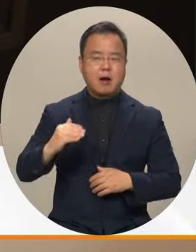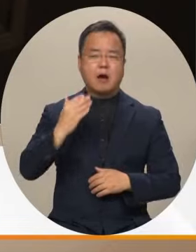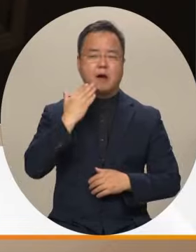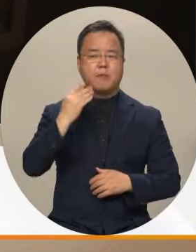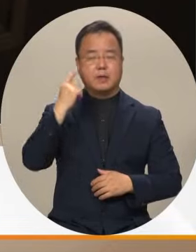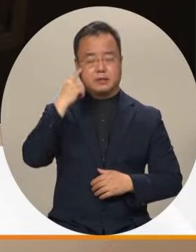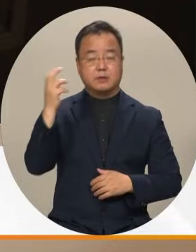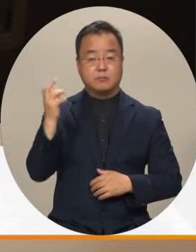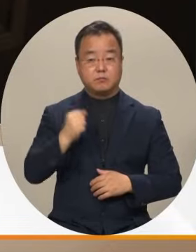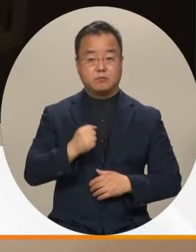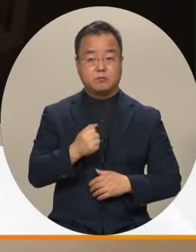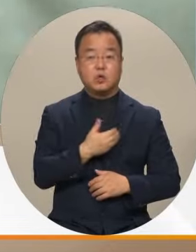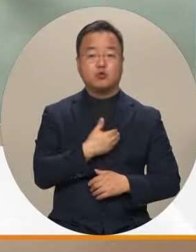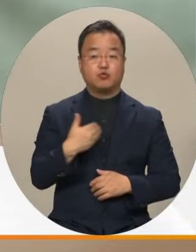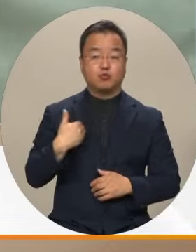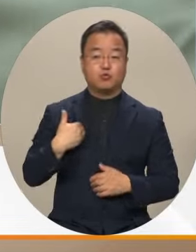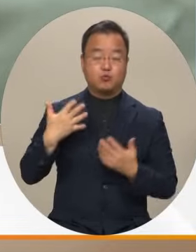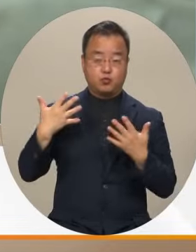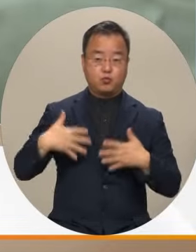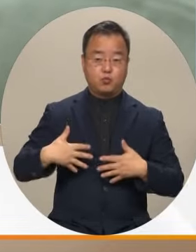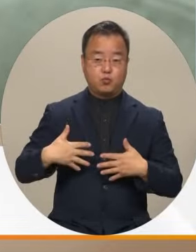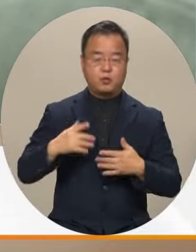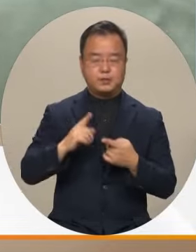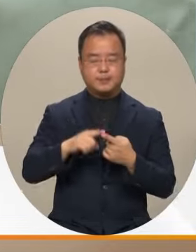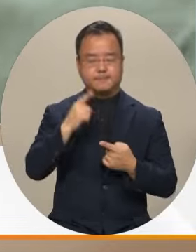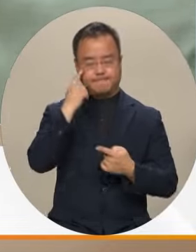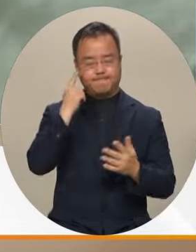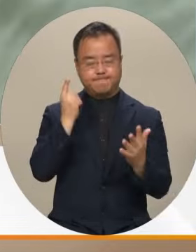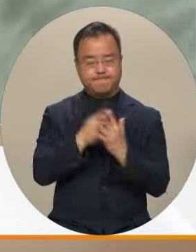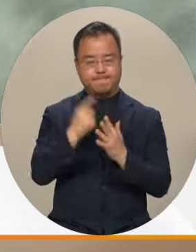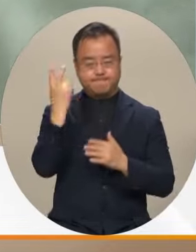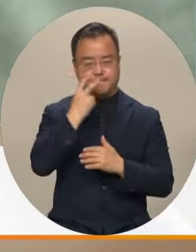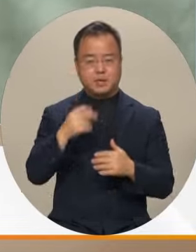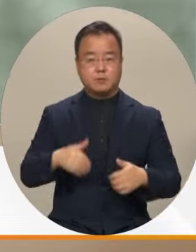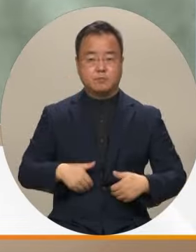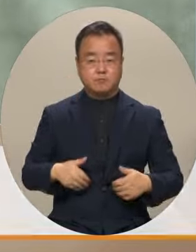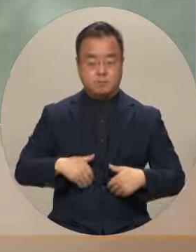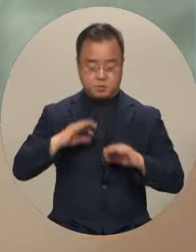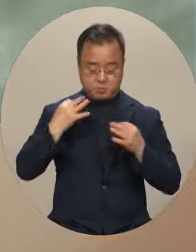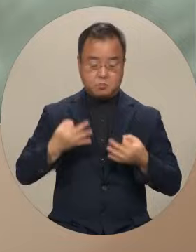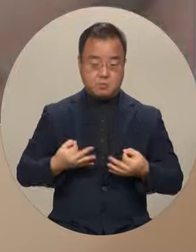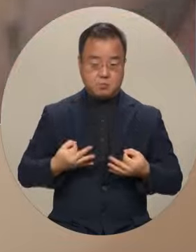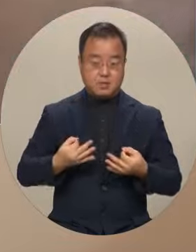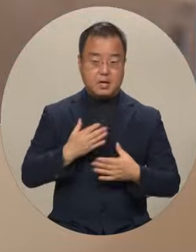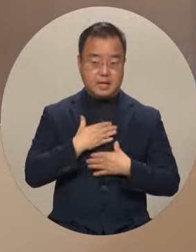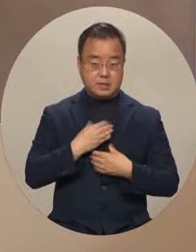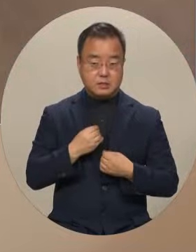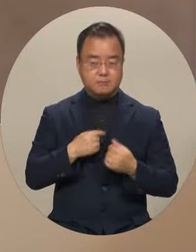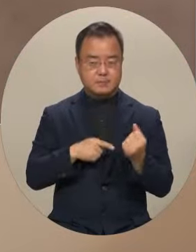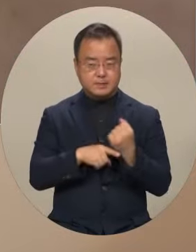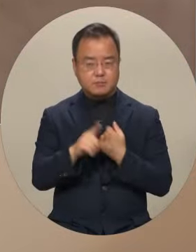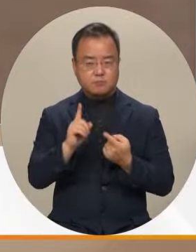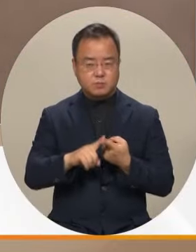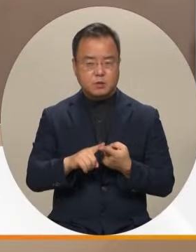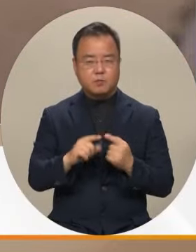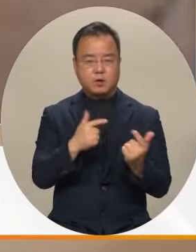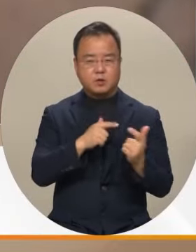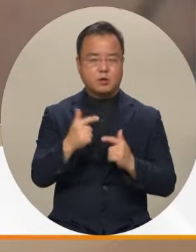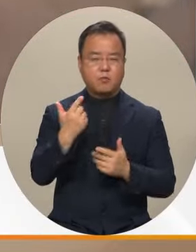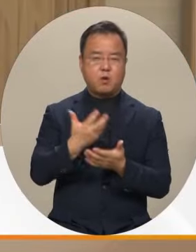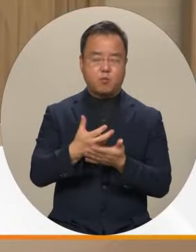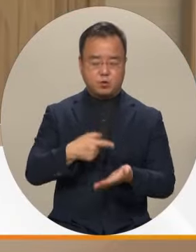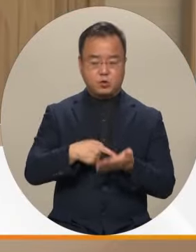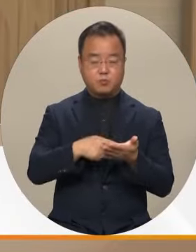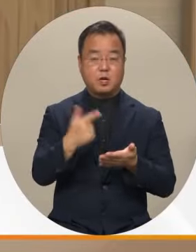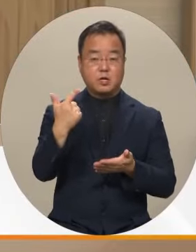감안해서 충족 가능 여부를 냉정하게 판단해야 합니다 어 마지막으로 안전 소신 상향 등 원소 여섯 장을 어떤 방식으로 조합할